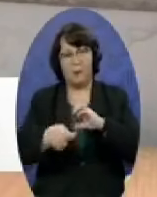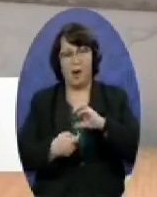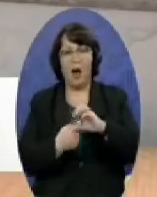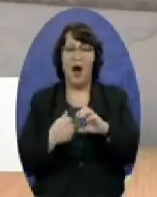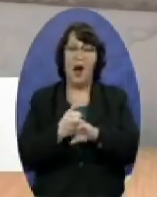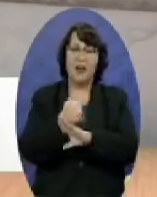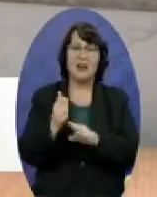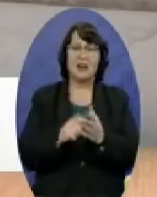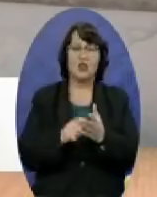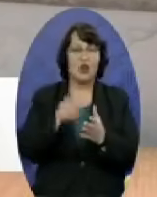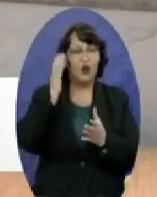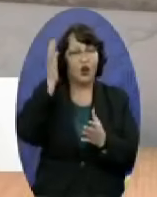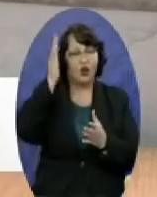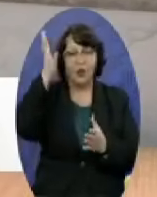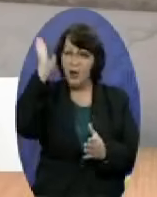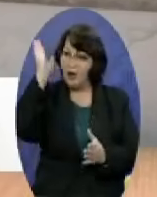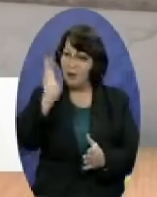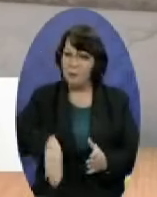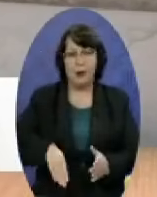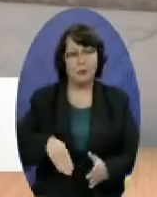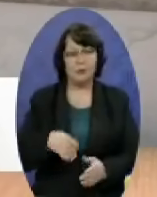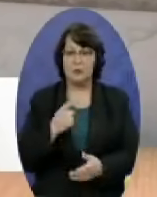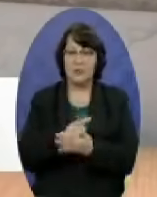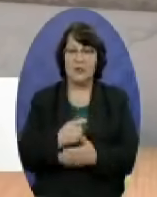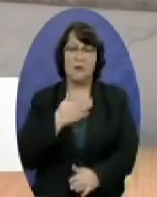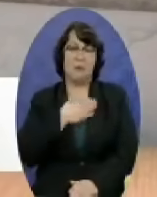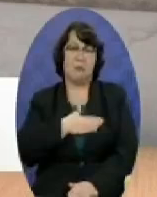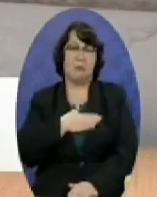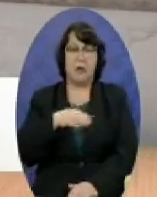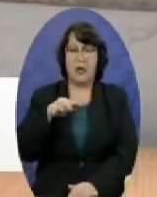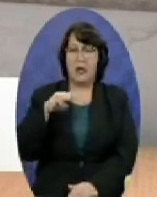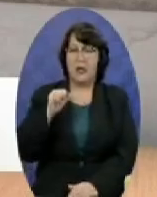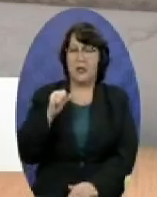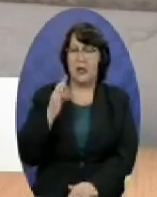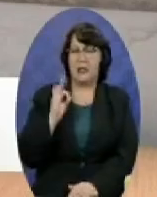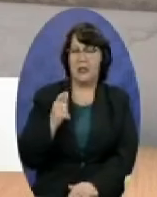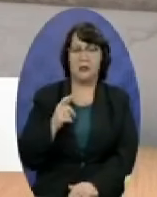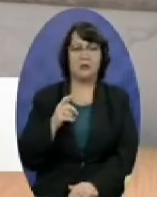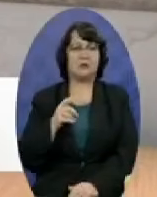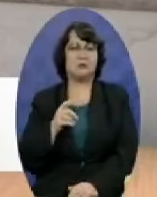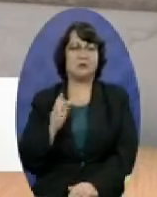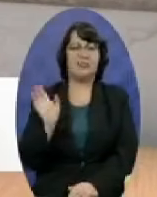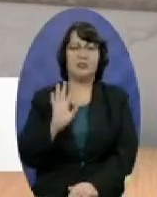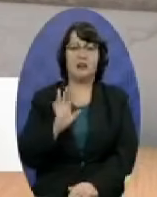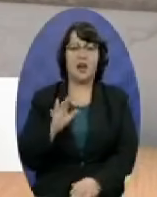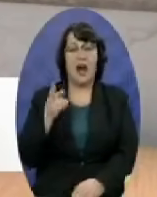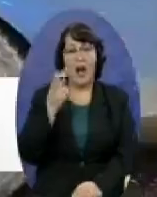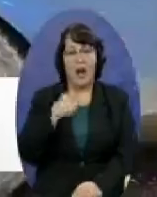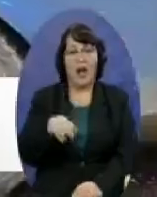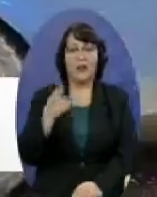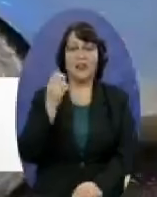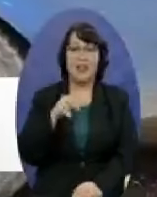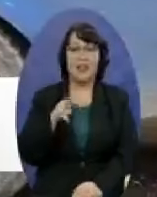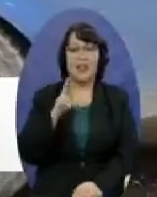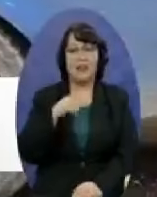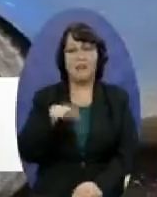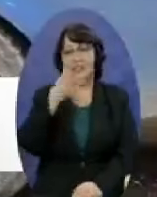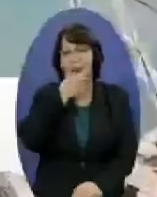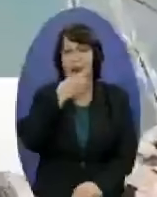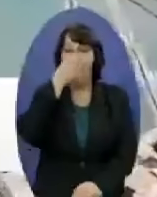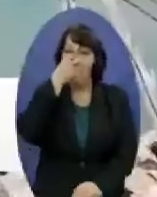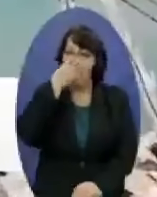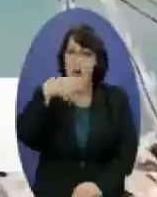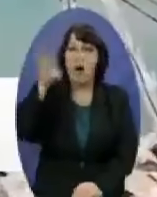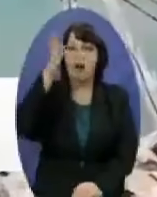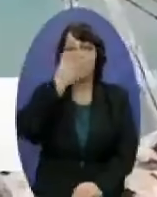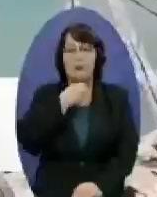замыг туулах тулахтаас тийм нэг тансаг зэрлэлийн биш ч юм уу те аль болох гоё адал явталыг ирэн хайгараа л гэж уриалмаар. Энэ гэр бүл